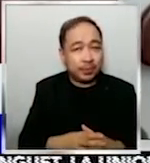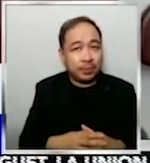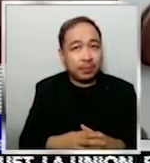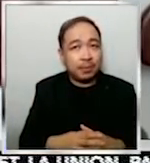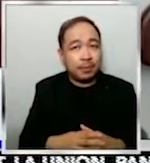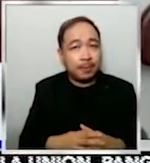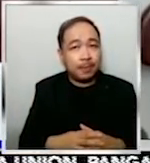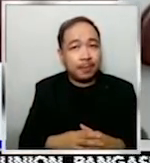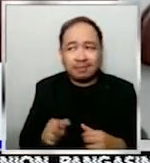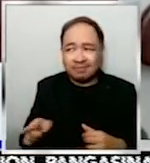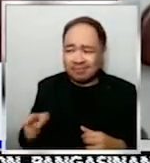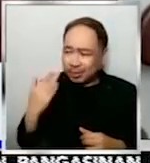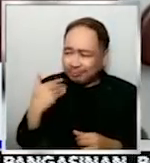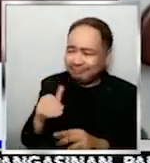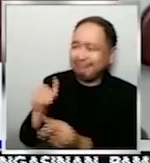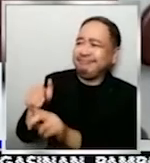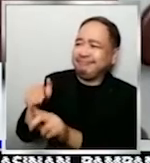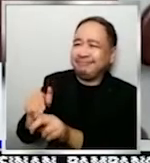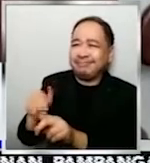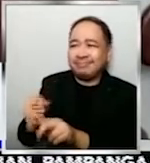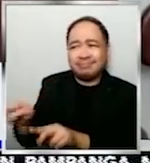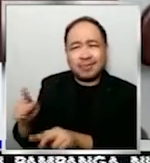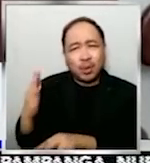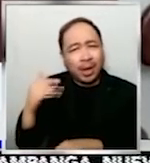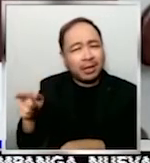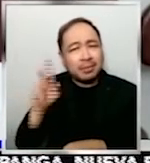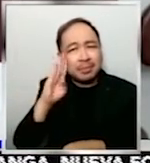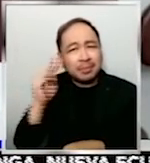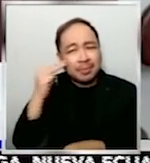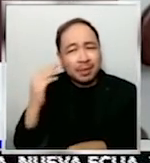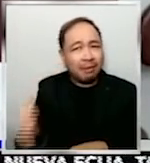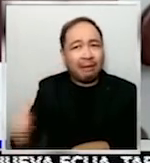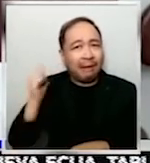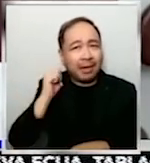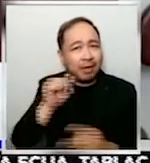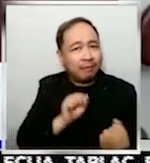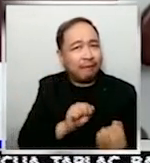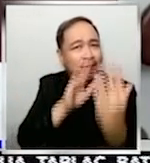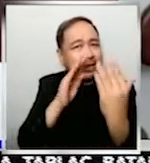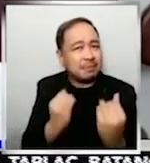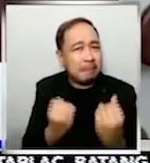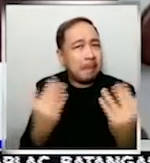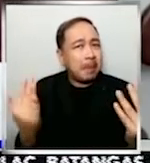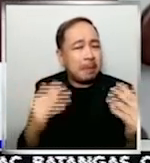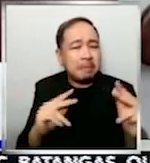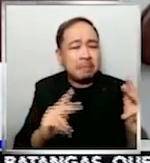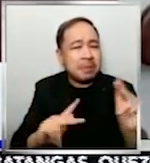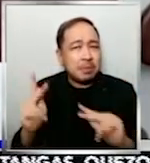ayaw talaga humarap sa bayan? Gusto niyang manalo na lang siya via trolls